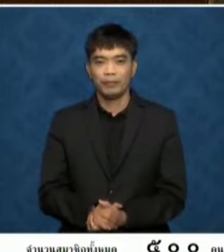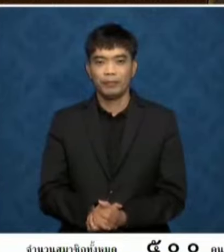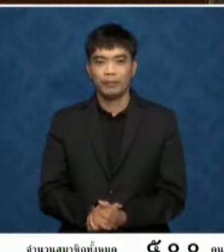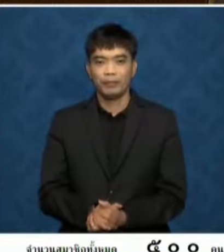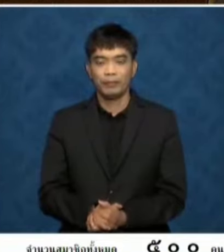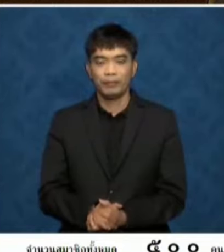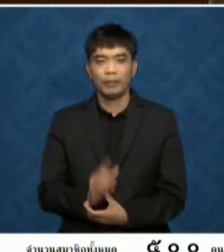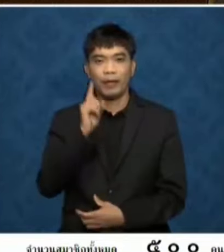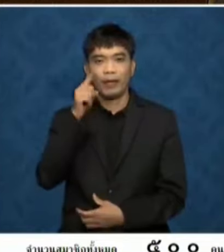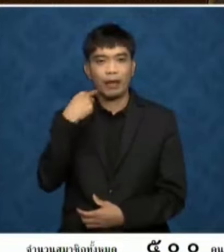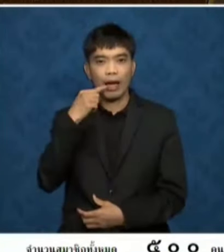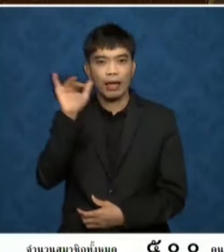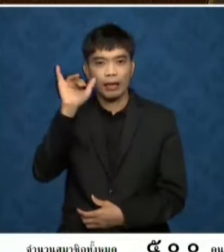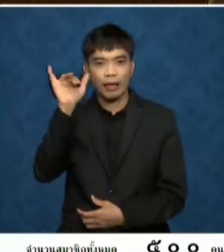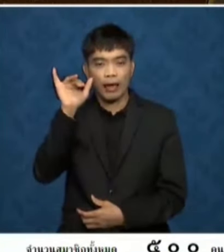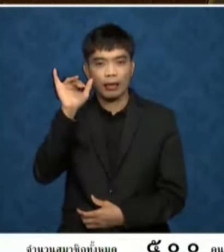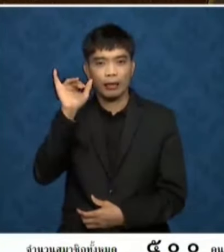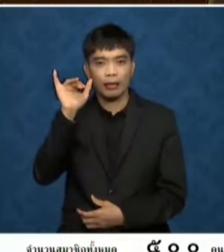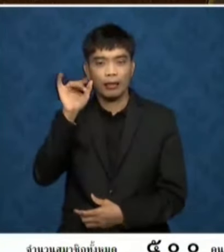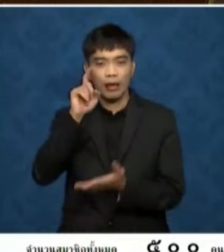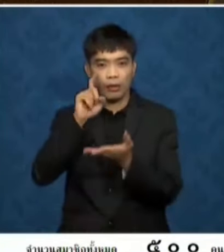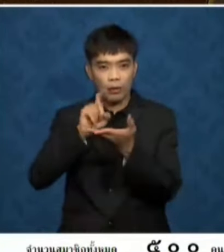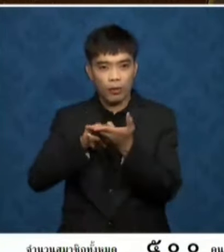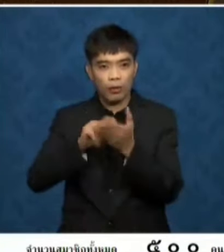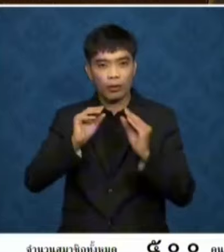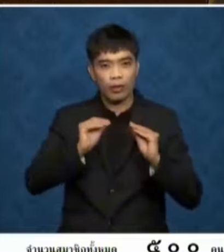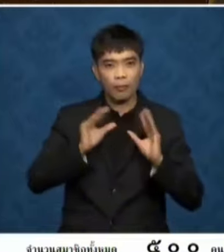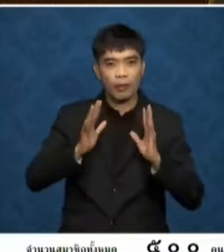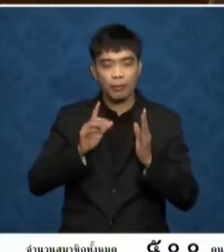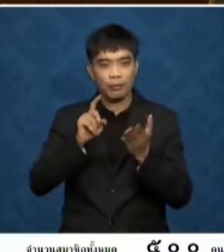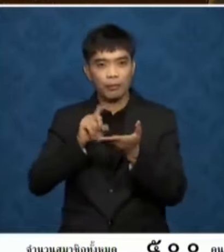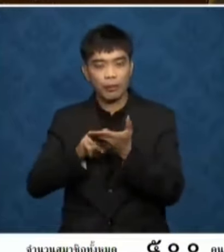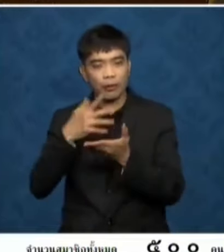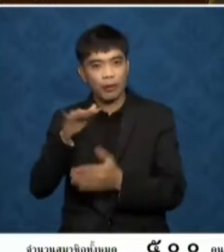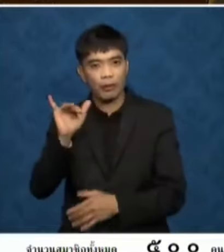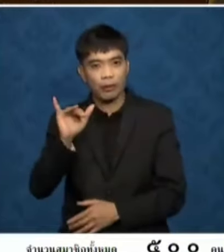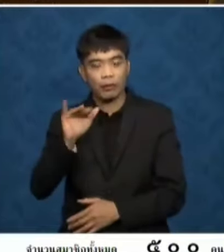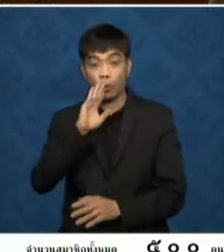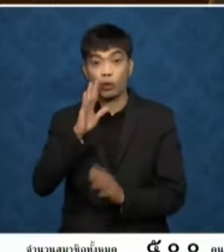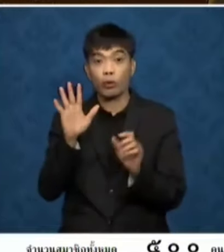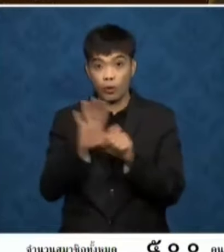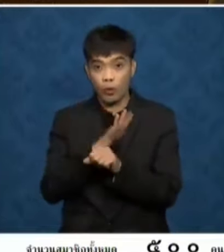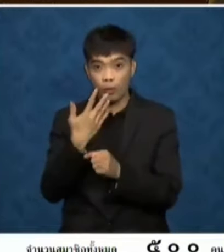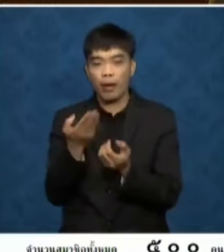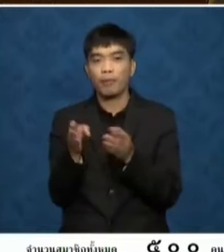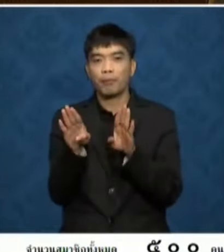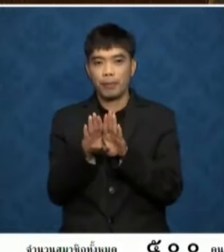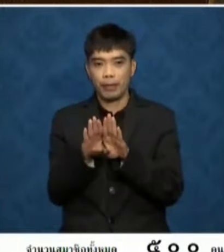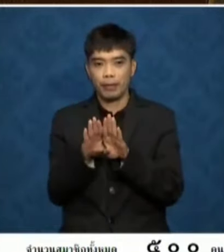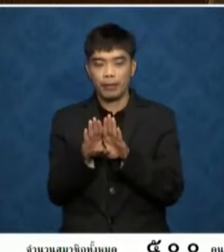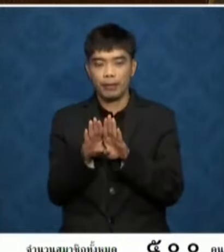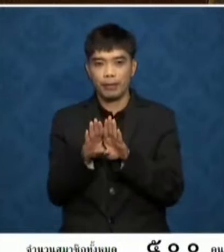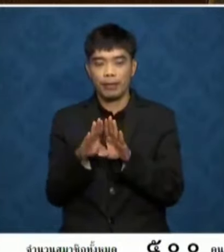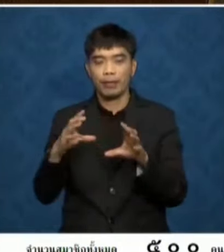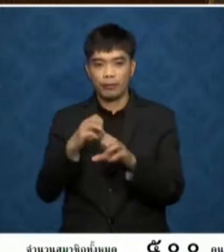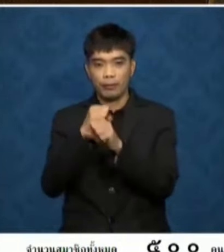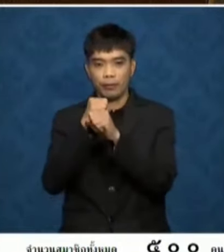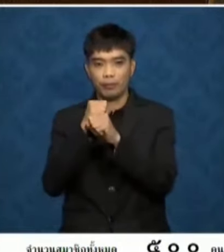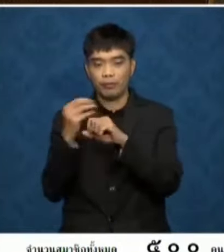ครับมีท่านใดยังไม่ได้ใช้สิทธิ์ไหมครับครับถ้าไม่มีขอปิดการลงคะแนนครับเชิญเจ้าหน้าที่แสดงผ